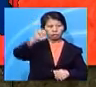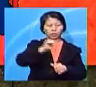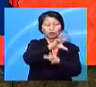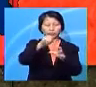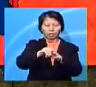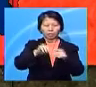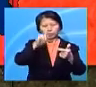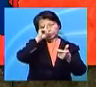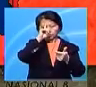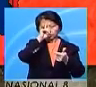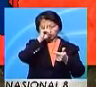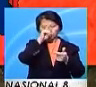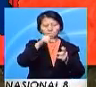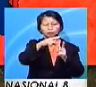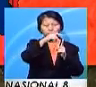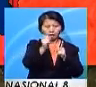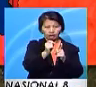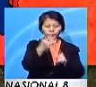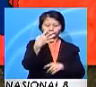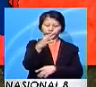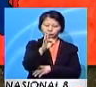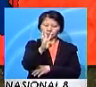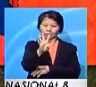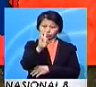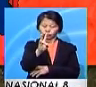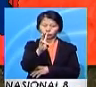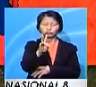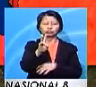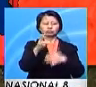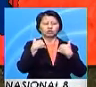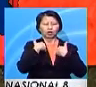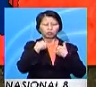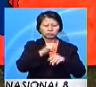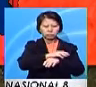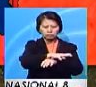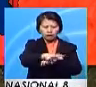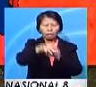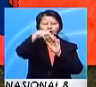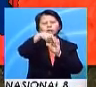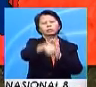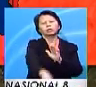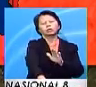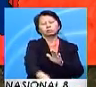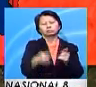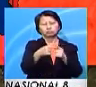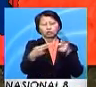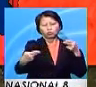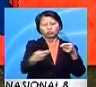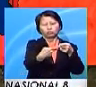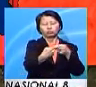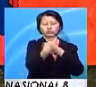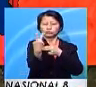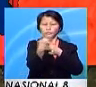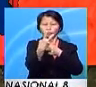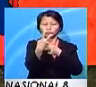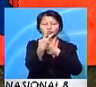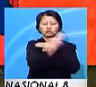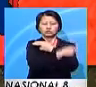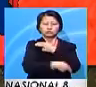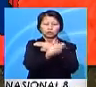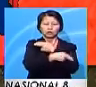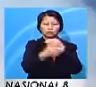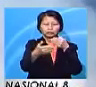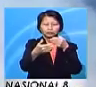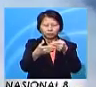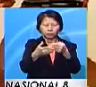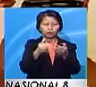membabitkan India dan Pakistan pada 1947 yang meninggalkan kesan mendalam terhadap hubungan antara kedua-dua buah negara